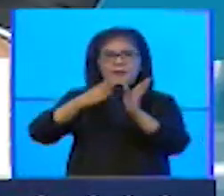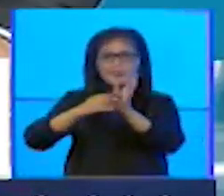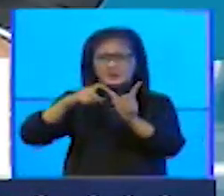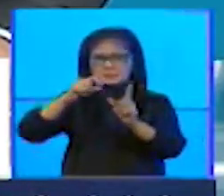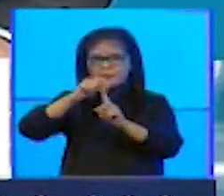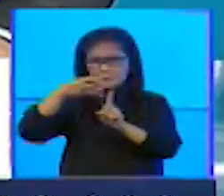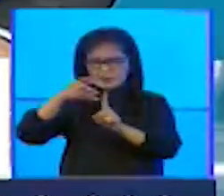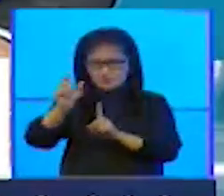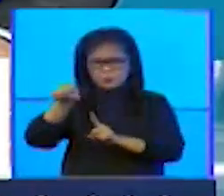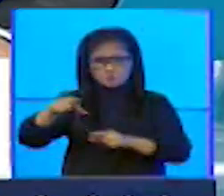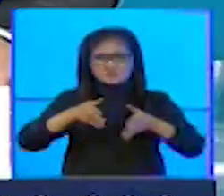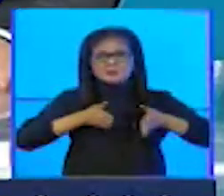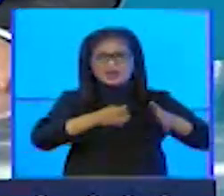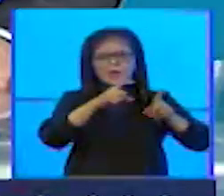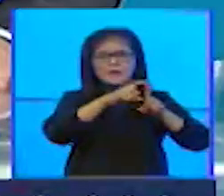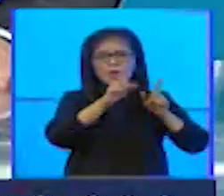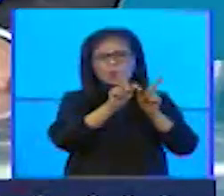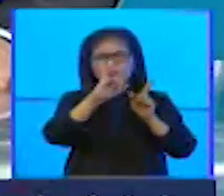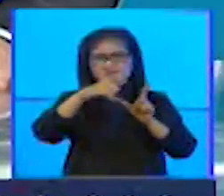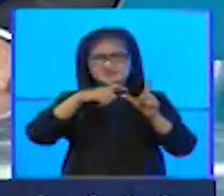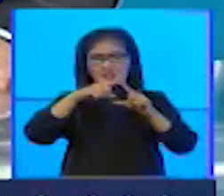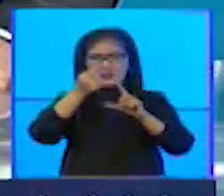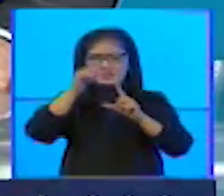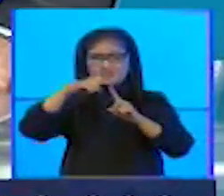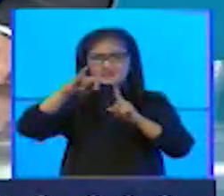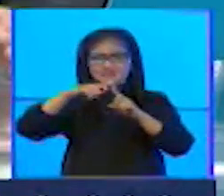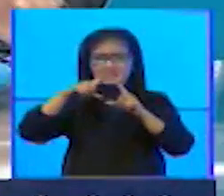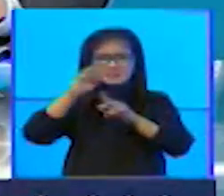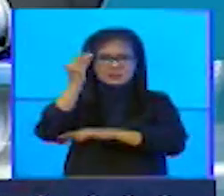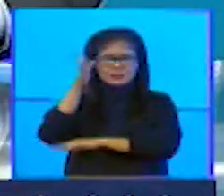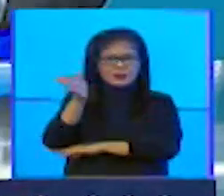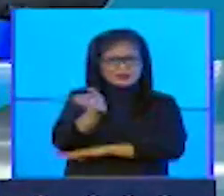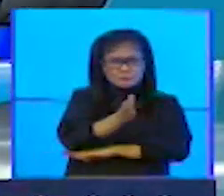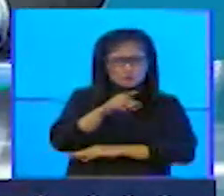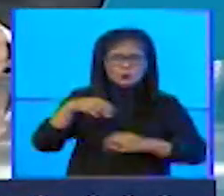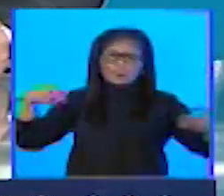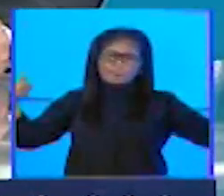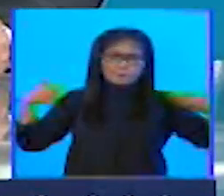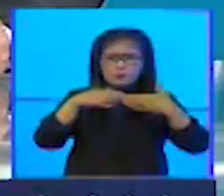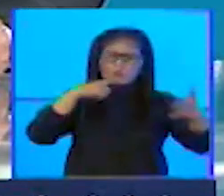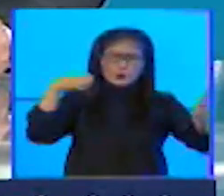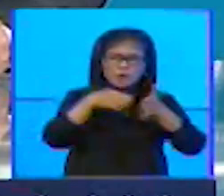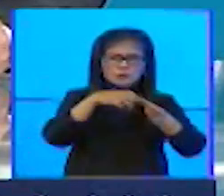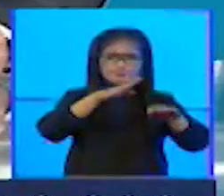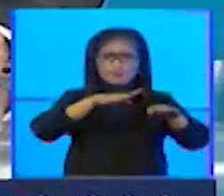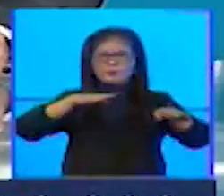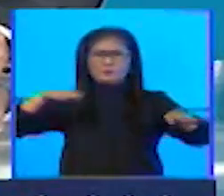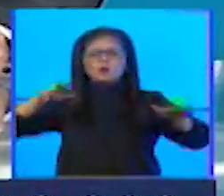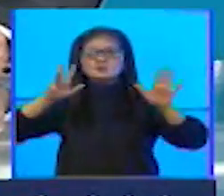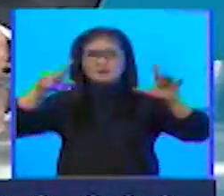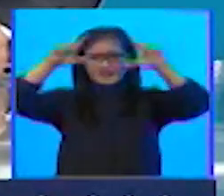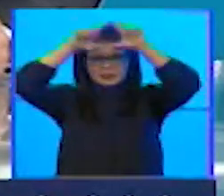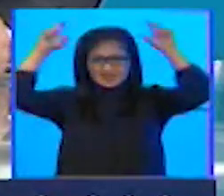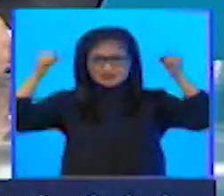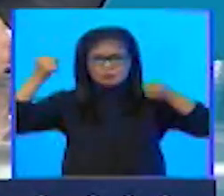Timur pada Selasa dini hari tadi. Kerasnya benturan menyebabkan tabrakan beruntun melibatkan 9 taksi dan sebuah